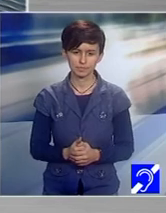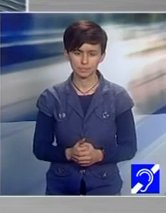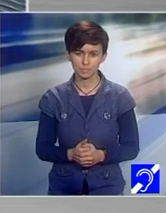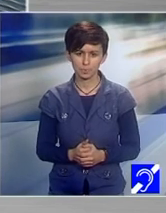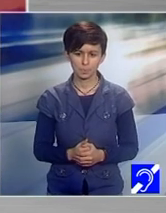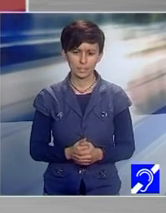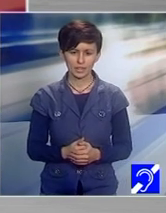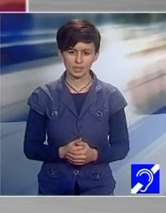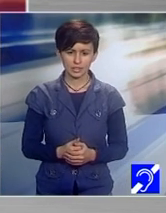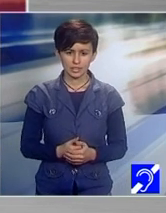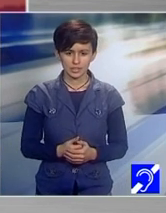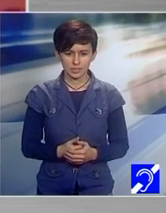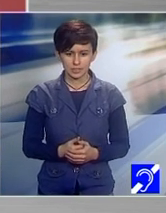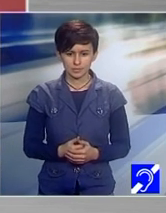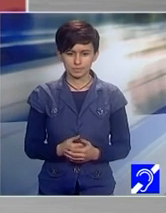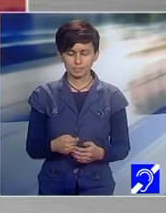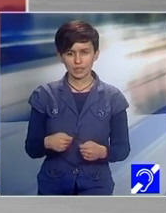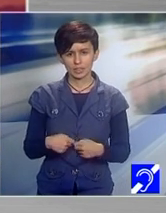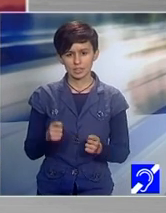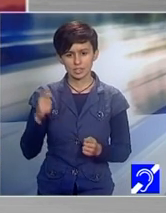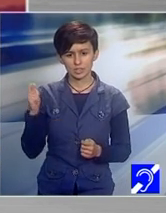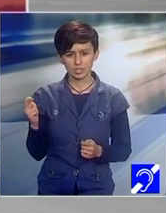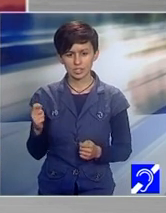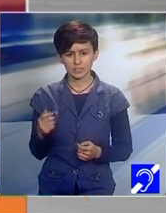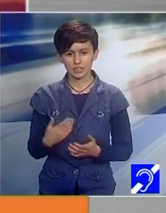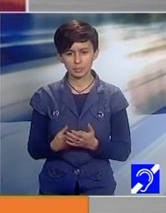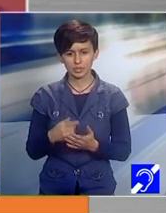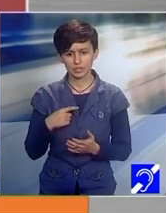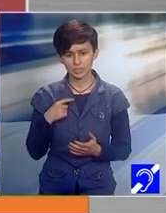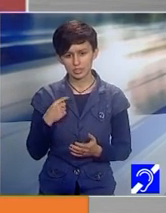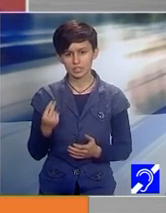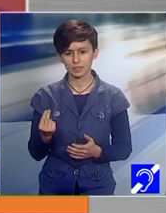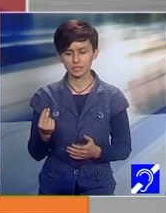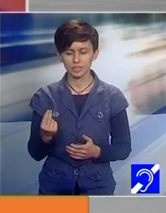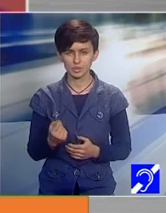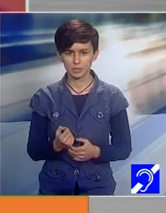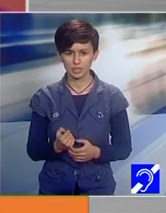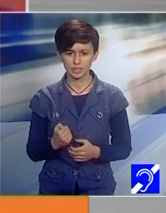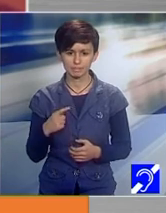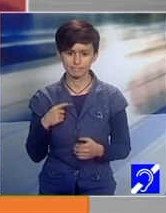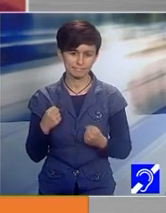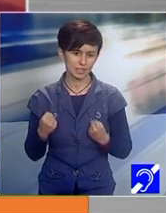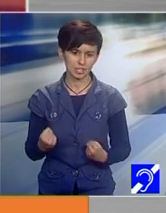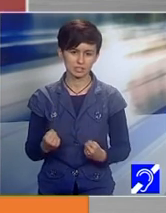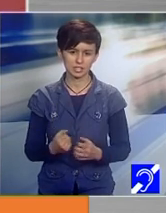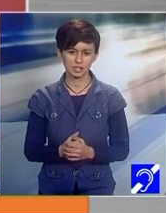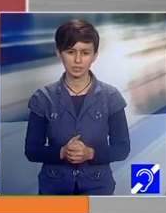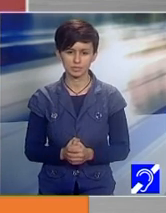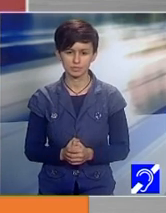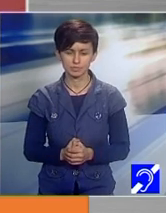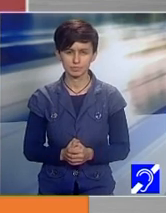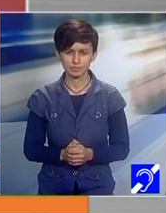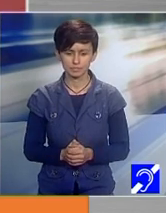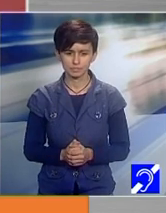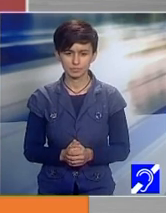lipsește? Ca să facem în toată țara să fie bine. Da. E greu. Treptat. Hai să